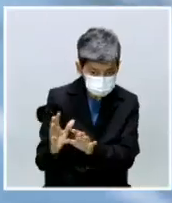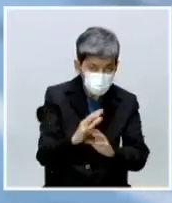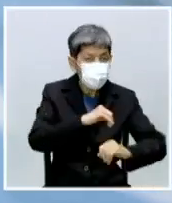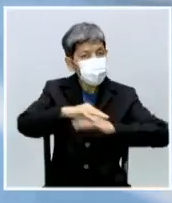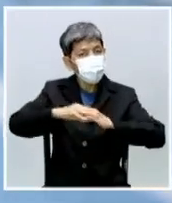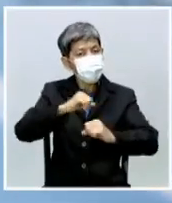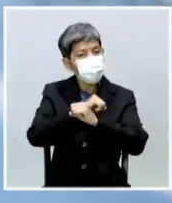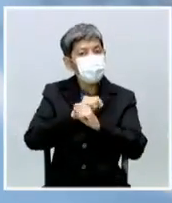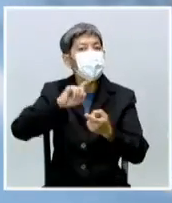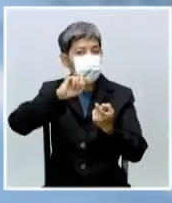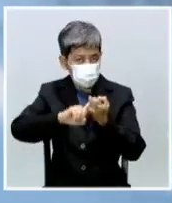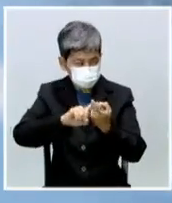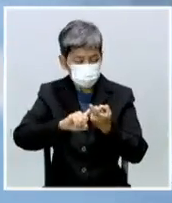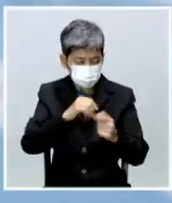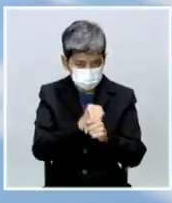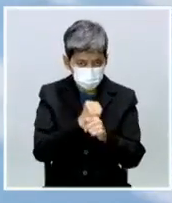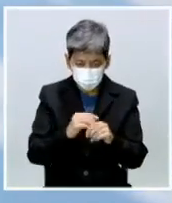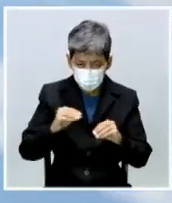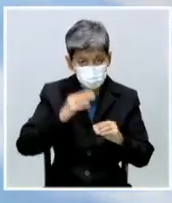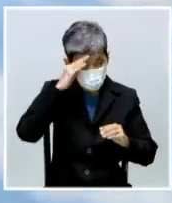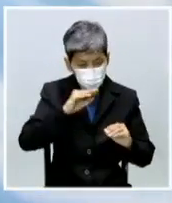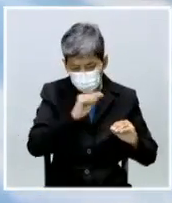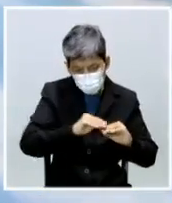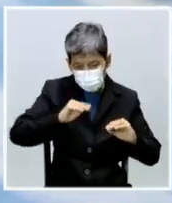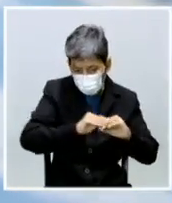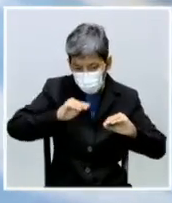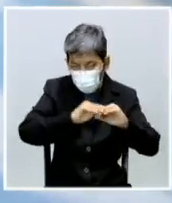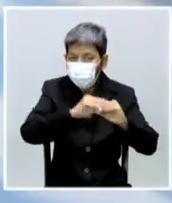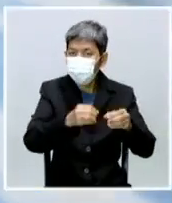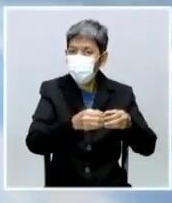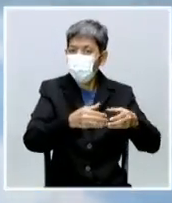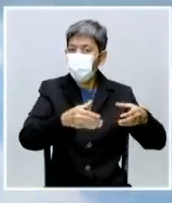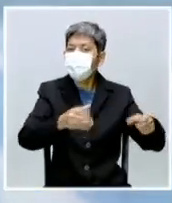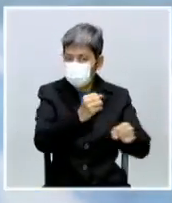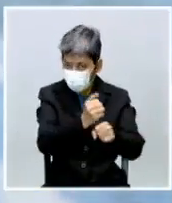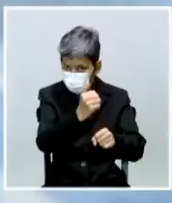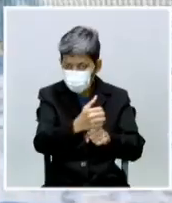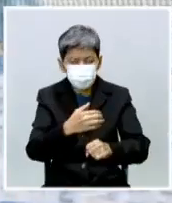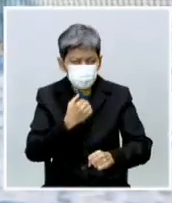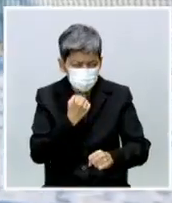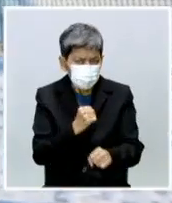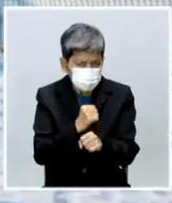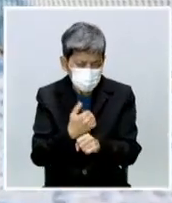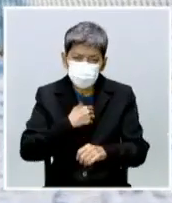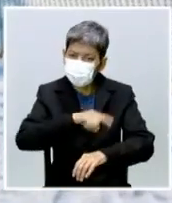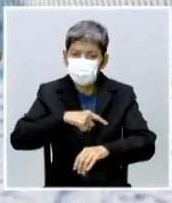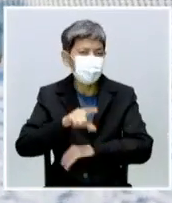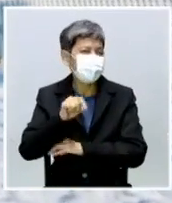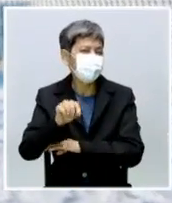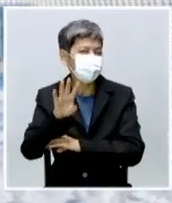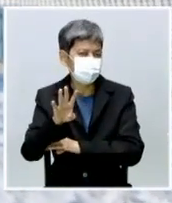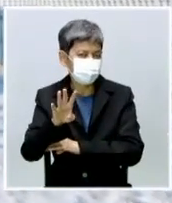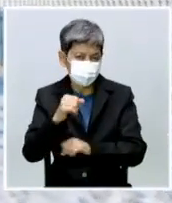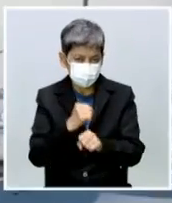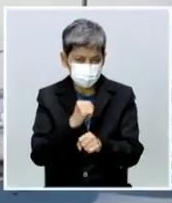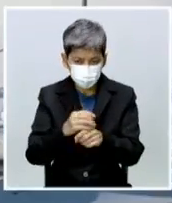ะคะและรัสเซียยังสามารถเพิ่มจำนวนทหารได้อย่างรวดเร็วและทุกเวลาเพียงแต่ต้องใช้เวลามากกว่า24ชั่วโมงใน